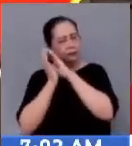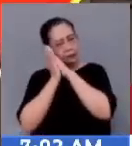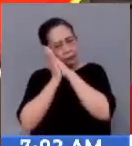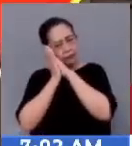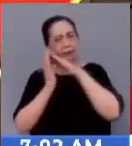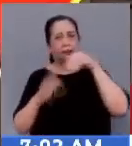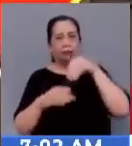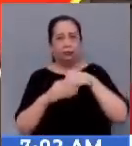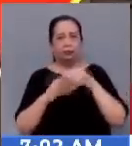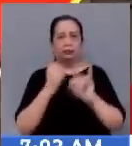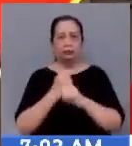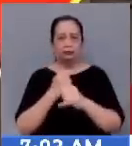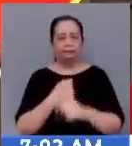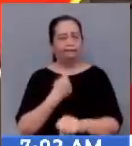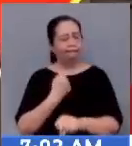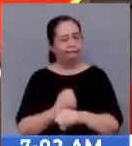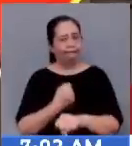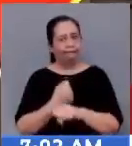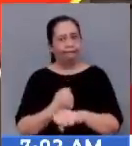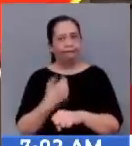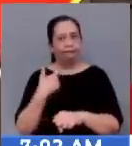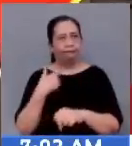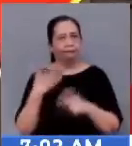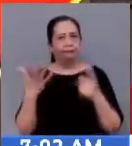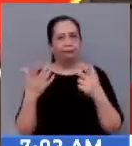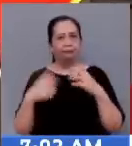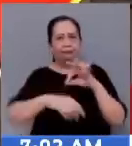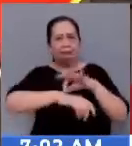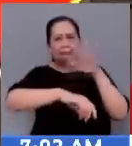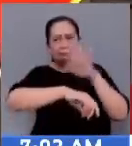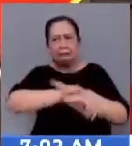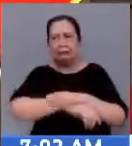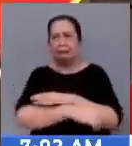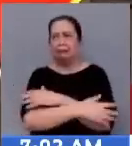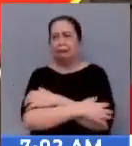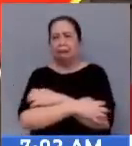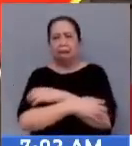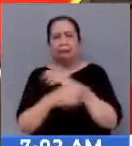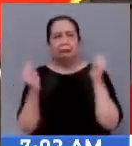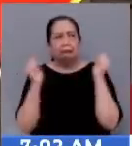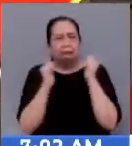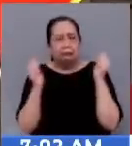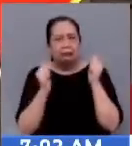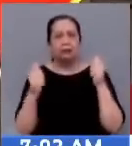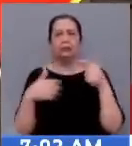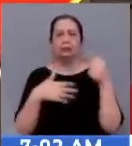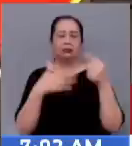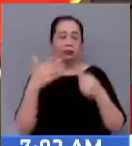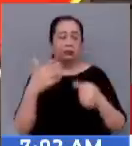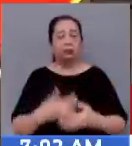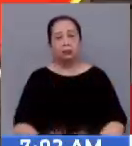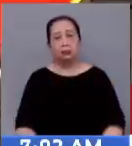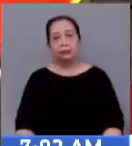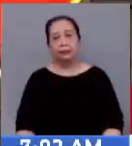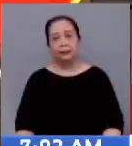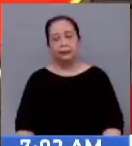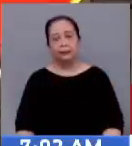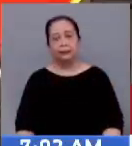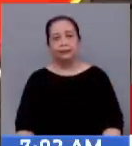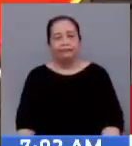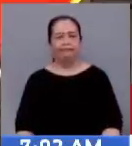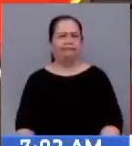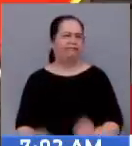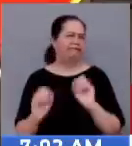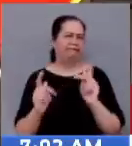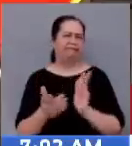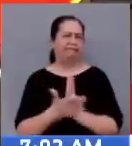sir. Siyempre, nandiyan na lahat eh. Lamok, lamig. Pero okay lang. Okay lang, sir. Okay lang,